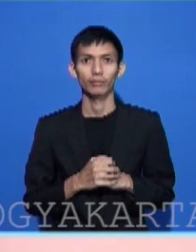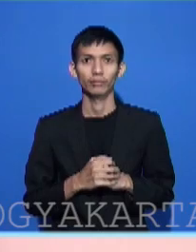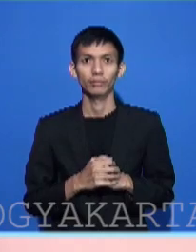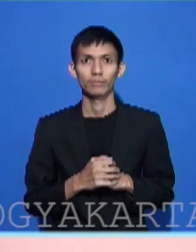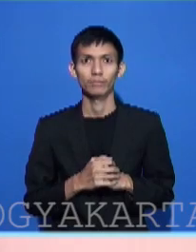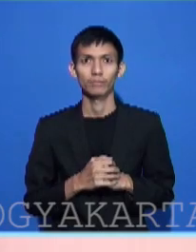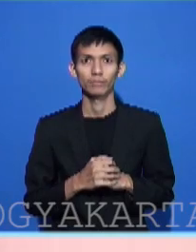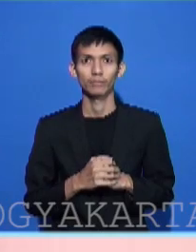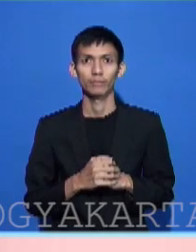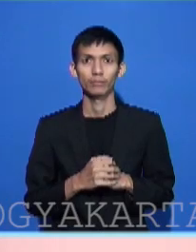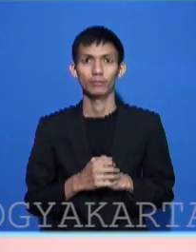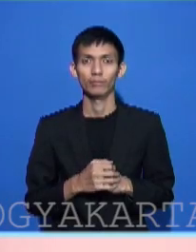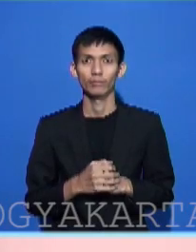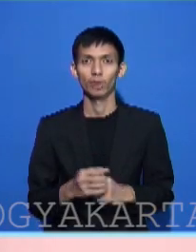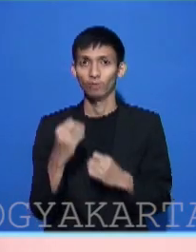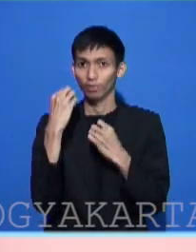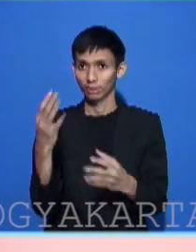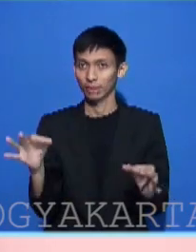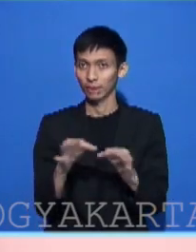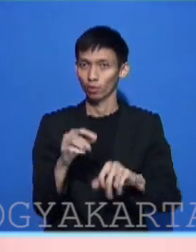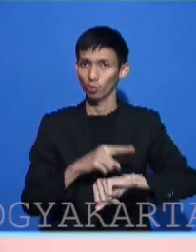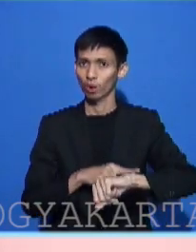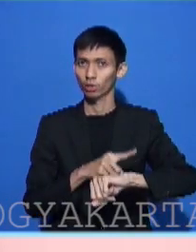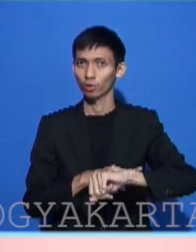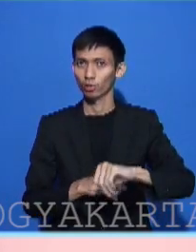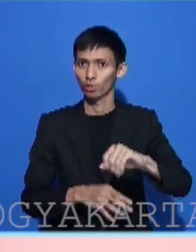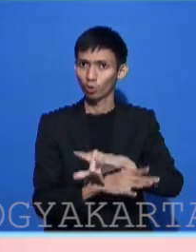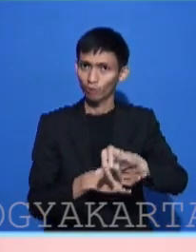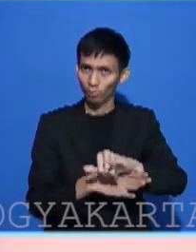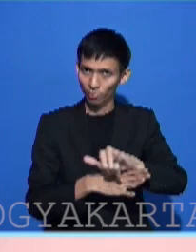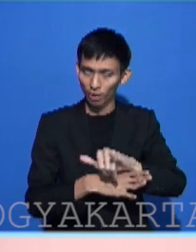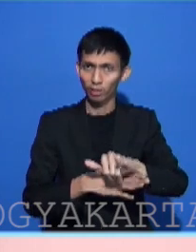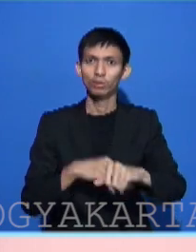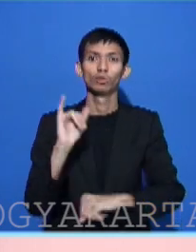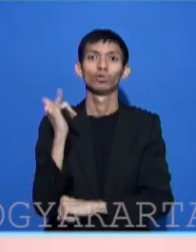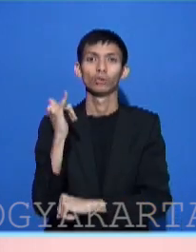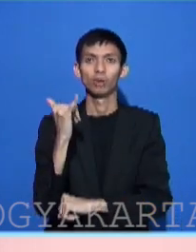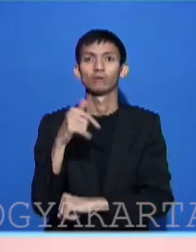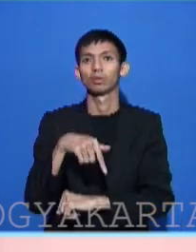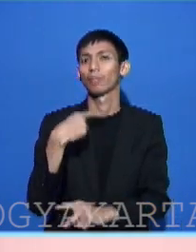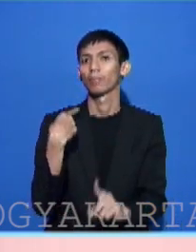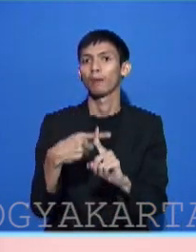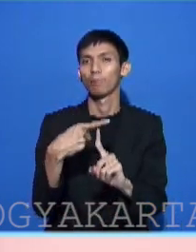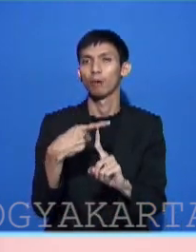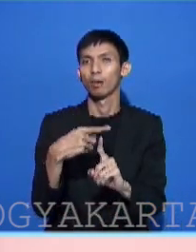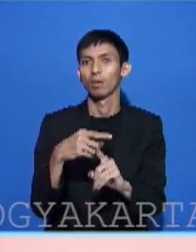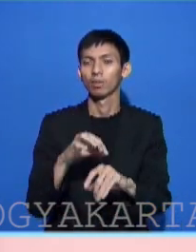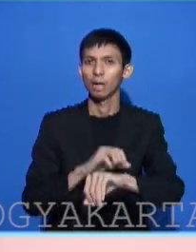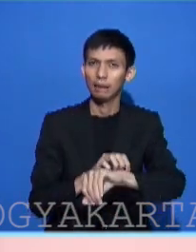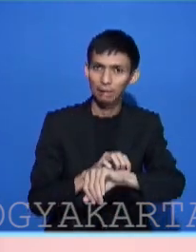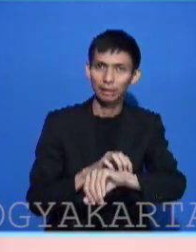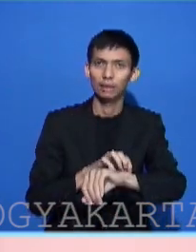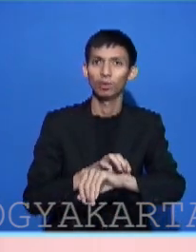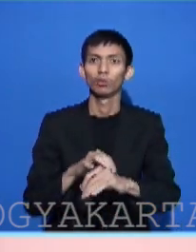Kita beralih ke informasi jelang Idul Adha 2023, Saudara. Daerah Istimewa Yogyakarta memperketat pengawasan lalu lintas hewan